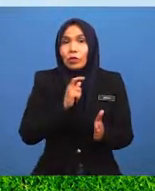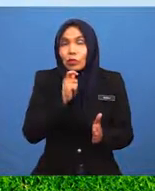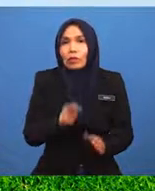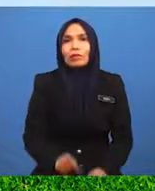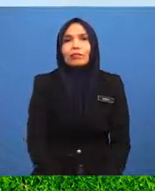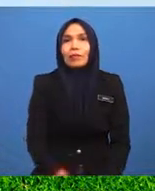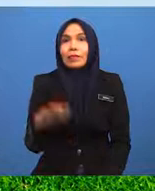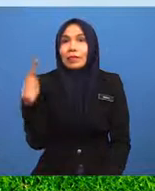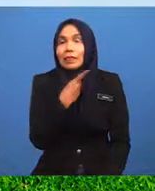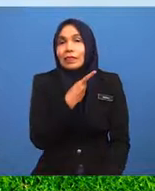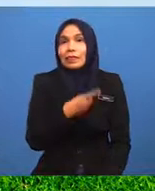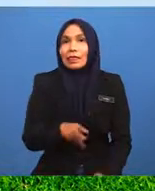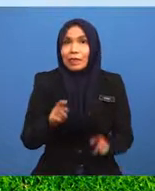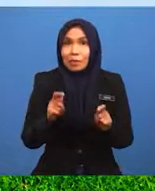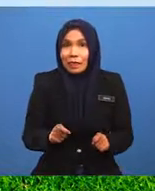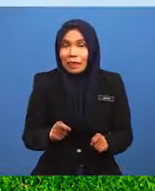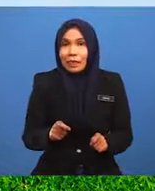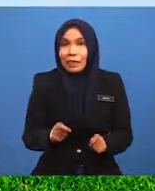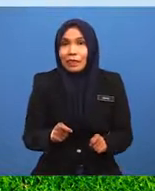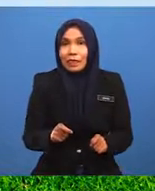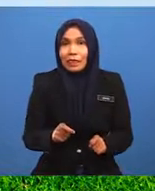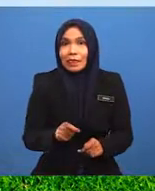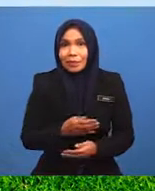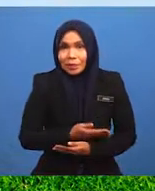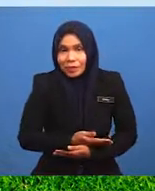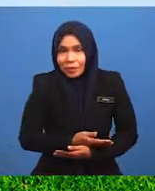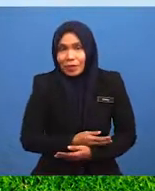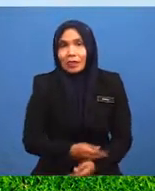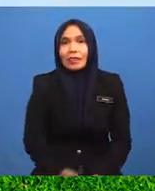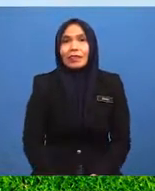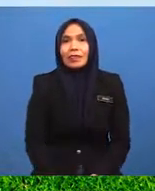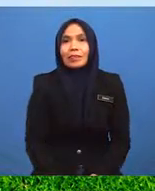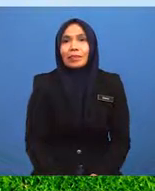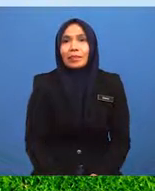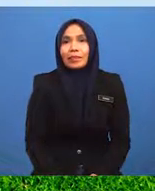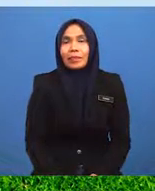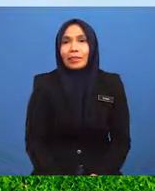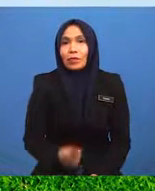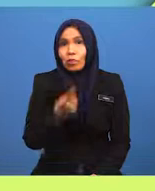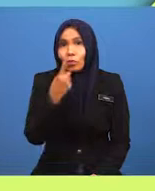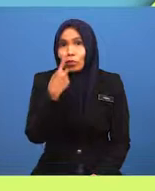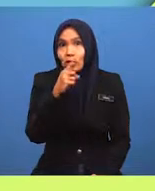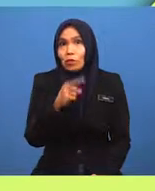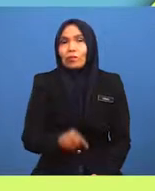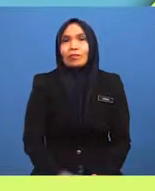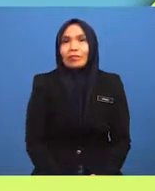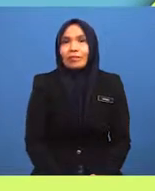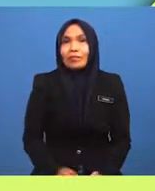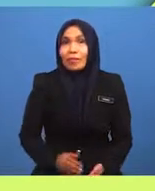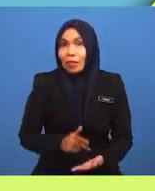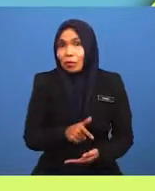perlu menundukkan badan dan meminta izin untuk berlalu.